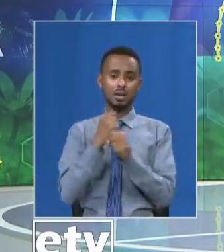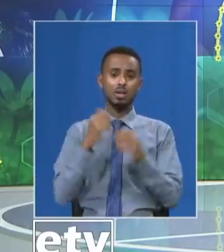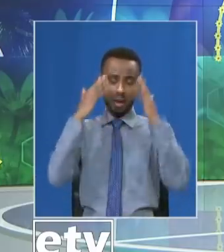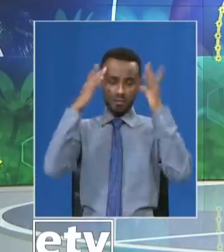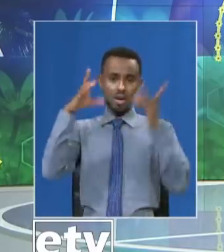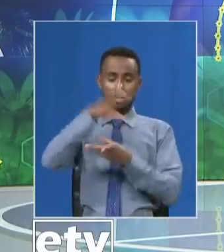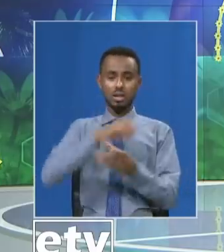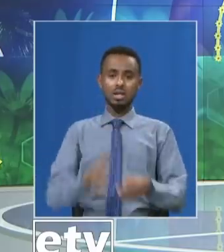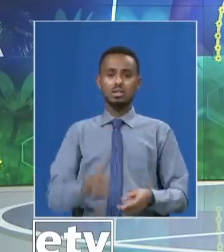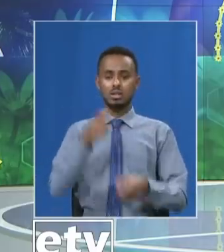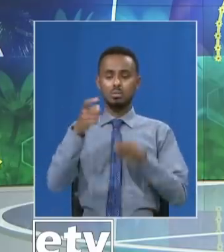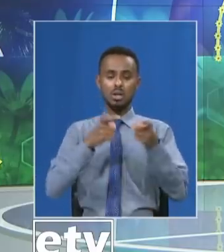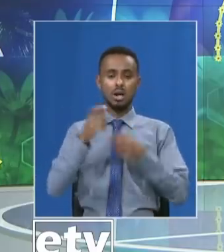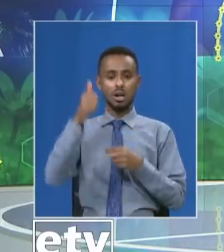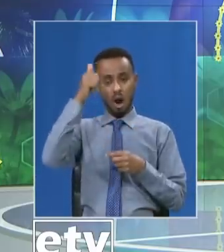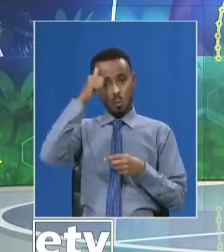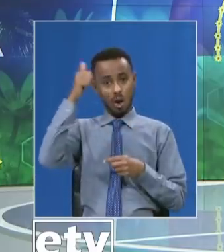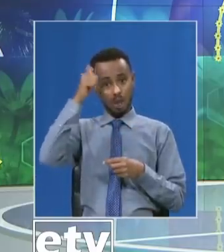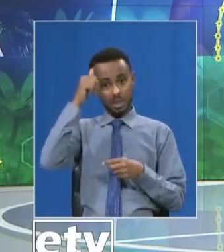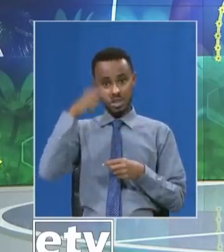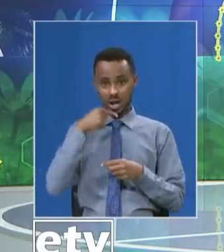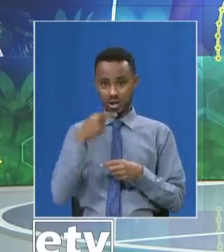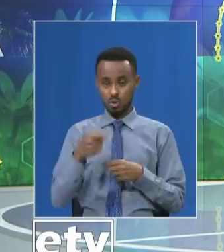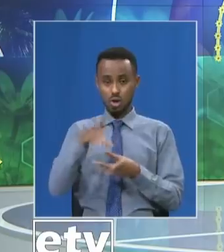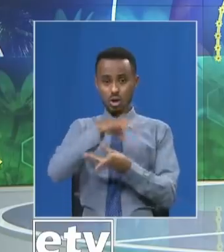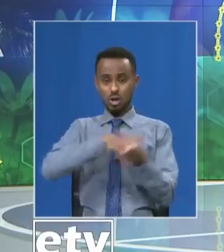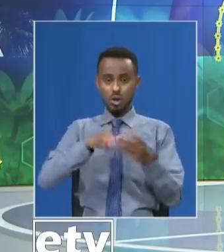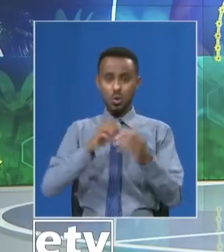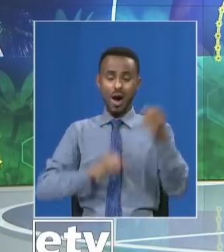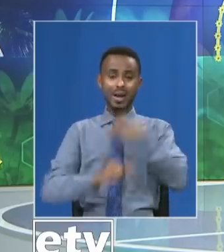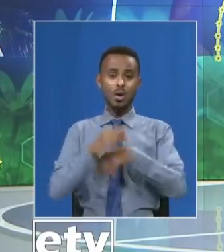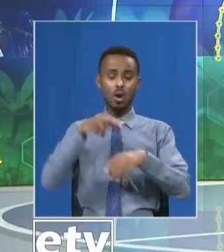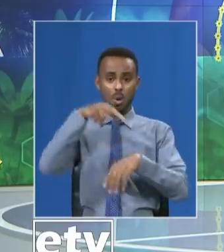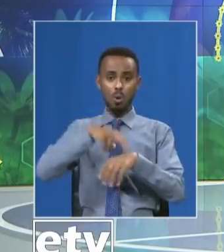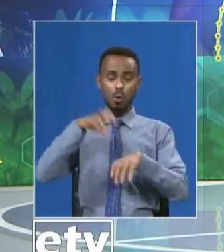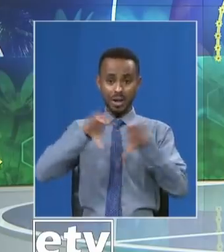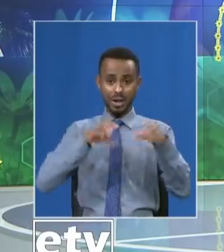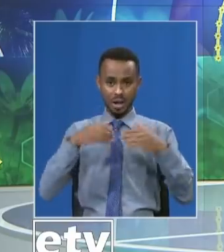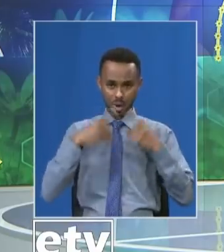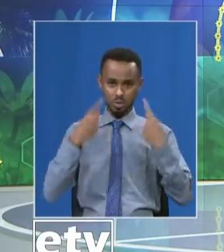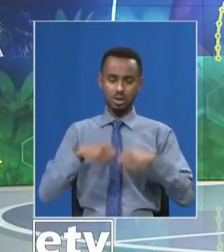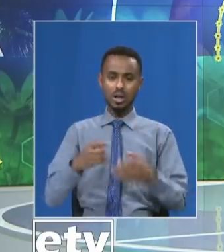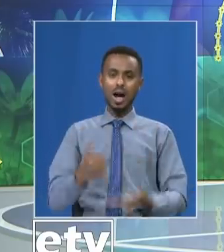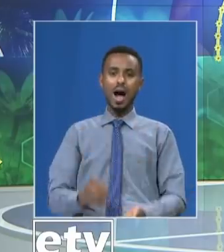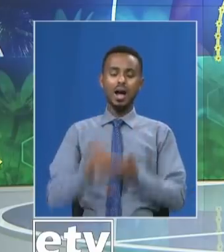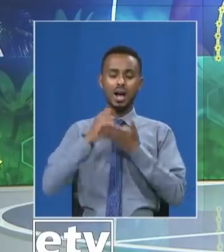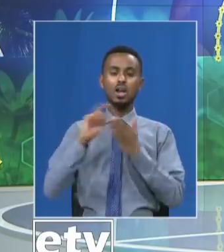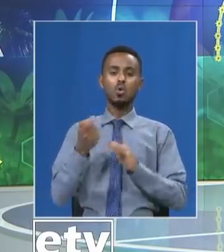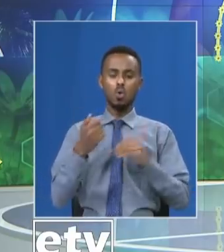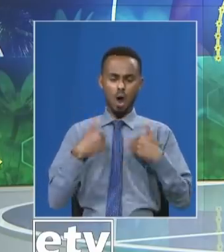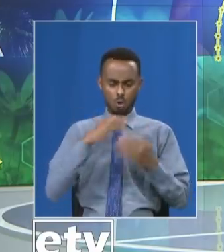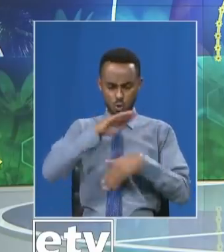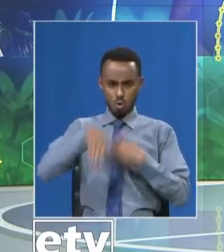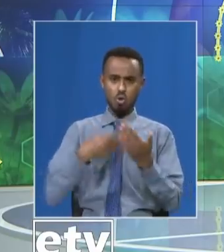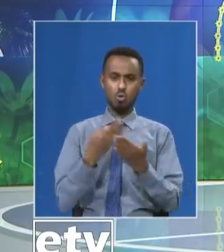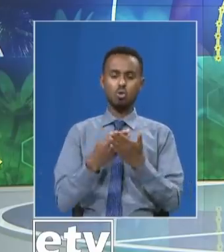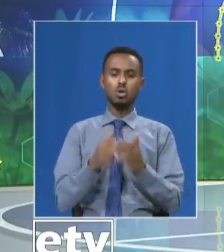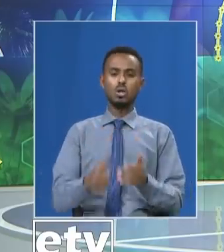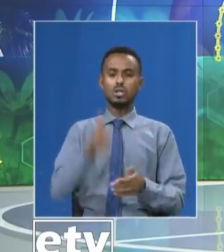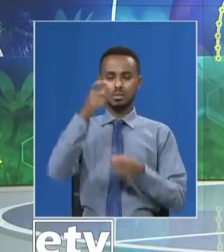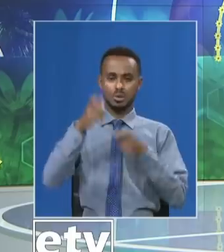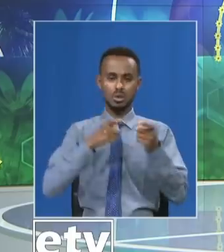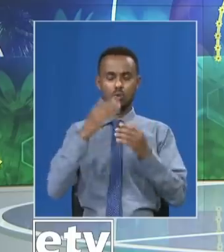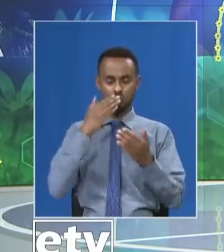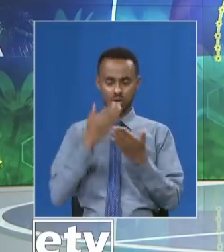ክልል ርዕሰ መስተዳድር አወል አርባ ተናገሩ። ክልሉ አደጋውን ለመቋቋም እያደረገ ባለው ጥረት አጋር እየሆነ ላሉ ሁሉ ርዕሰ